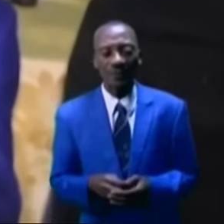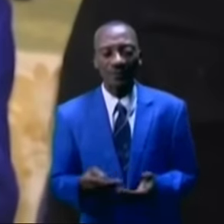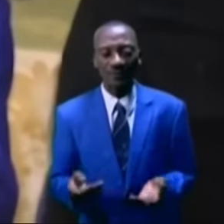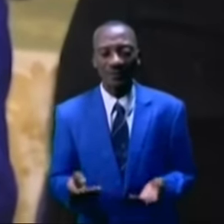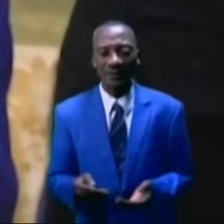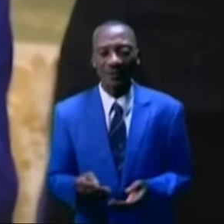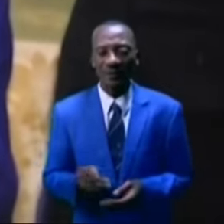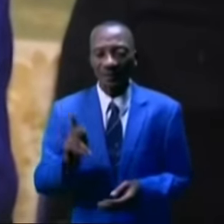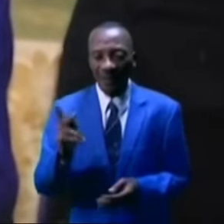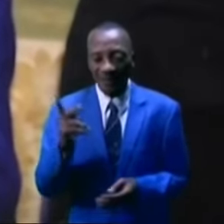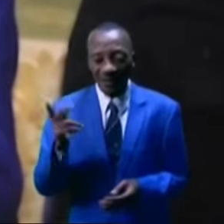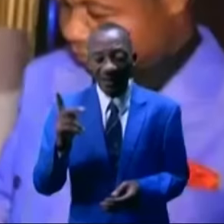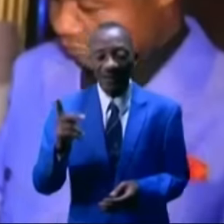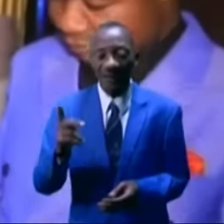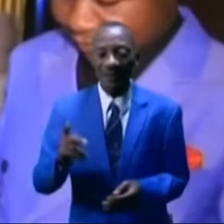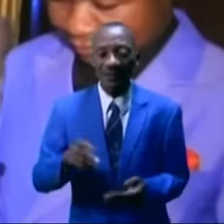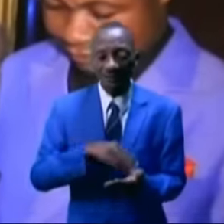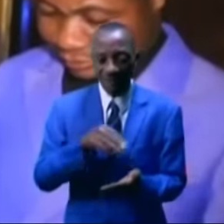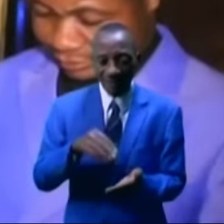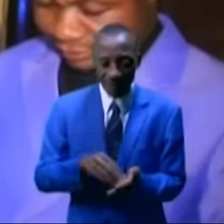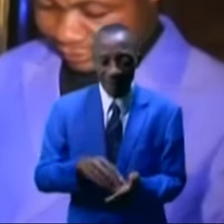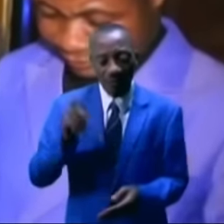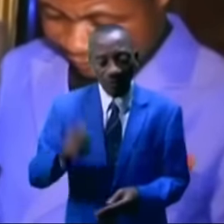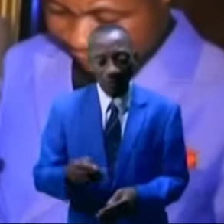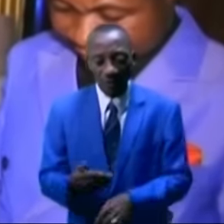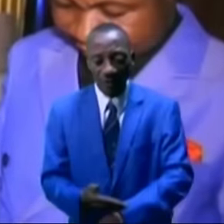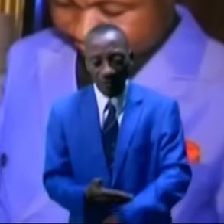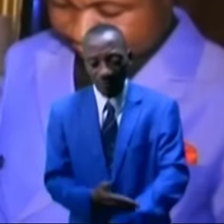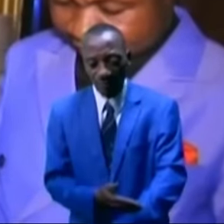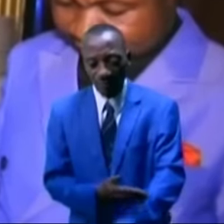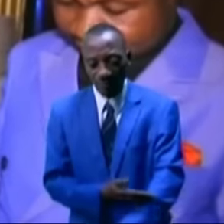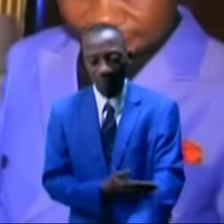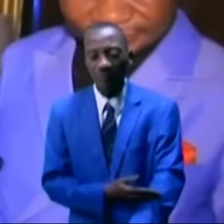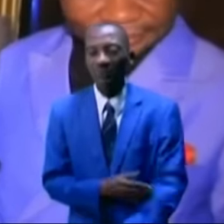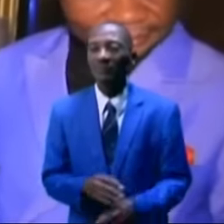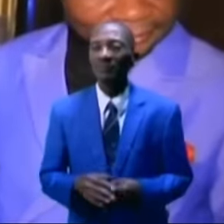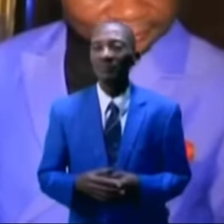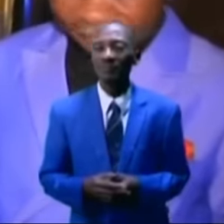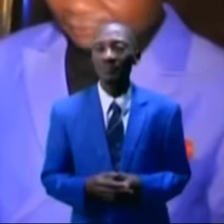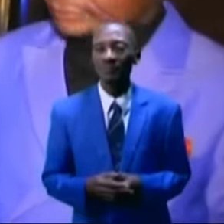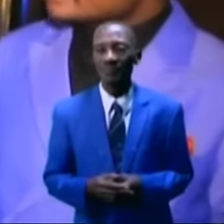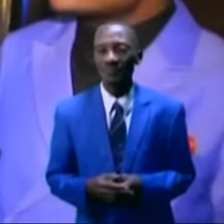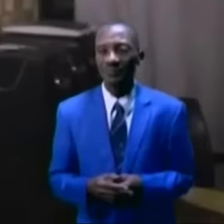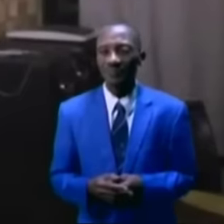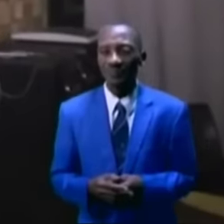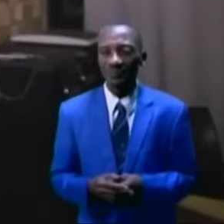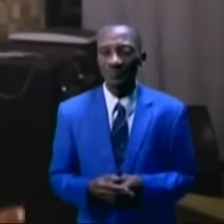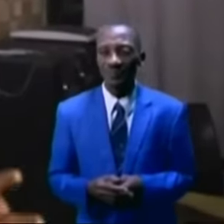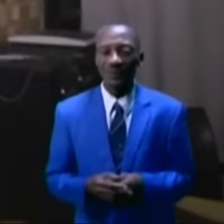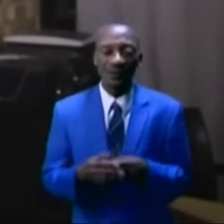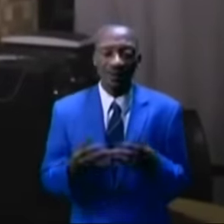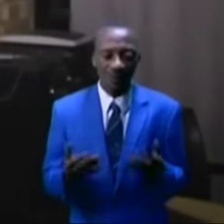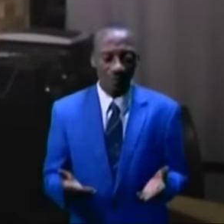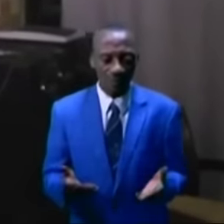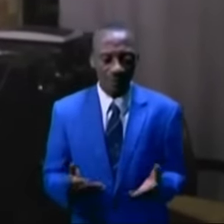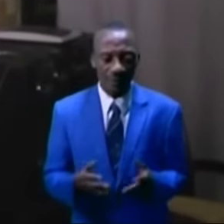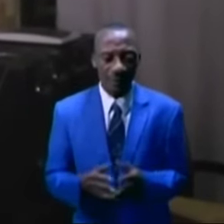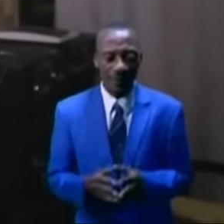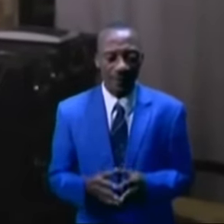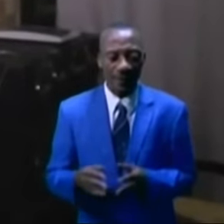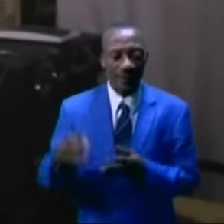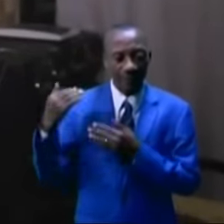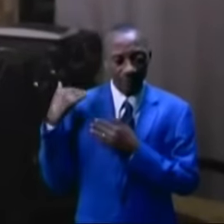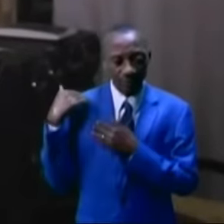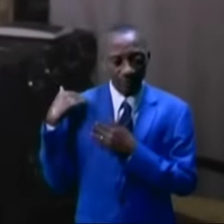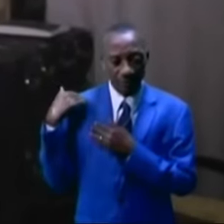de ses bureaux seront ouvertes à tout le monde, a-t-il insisté. Son action sera axée sur la cohésion, le développement et